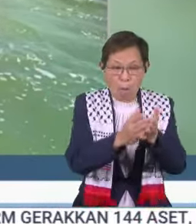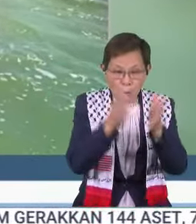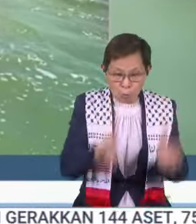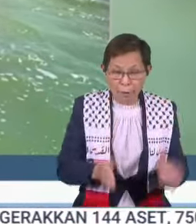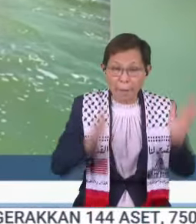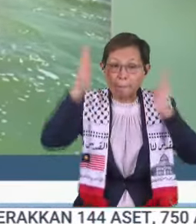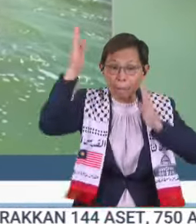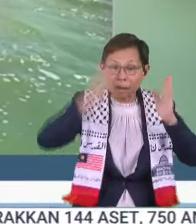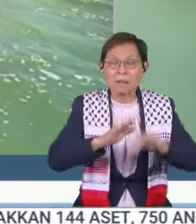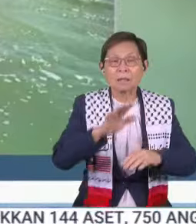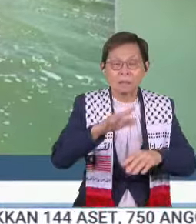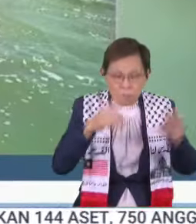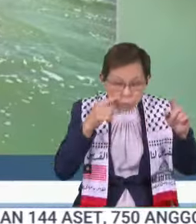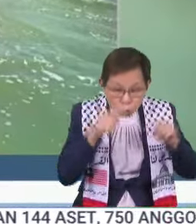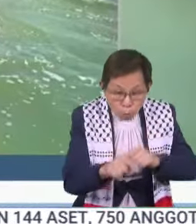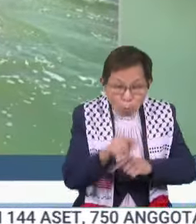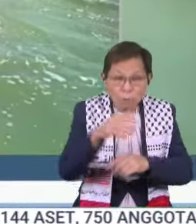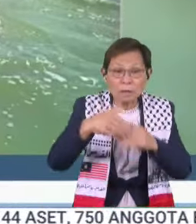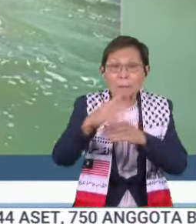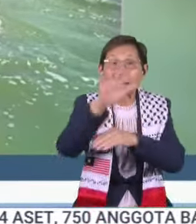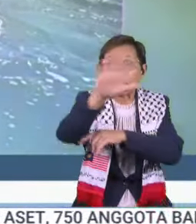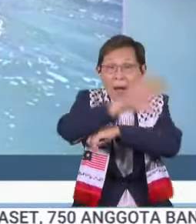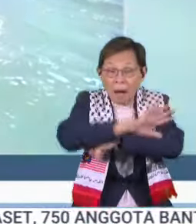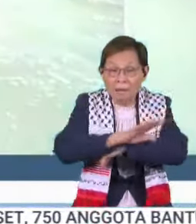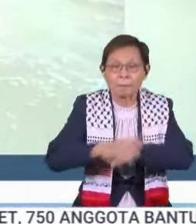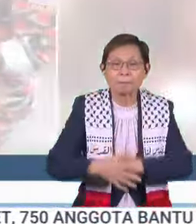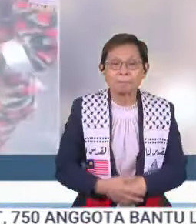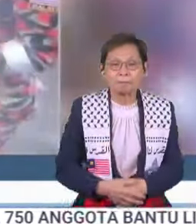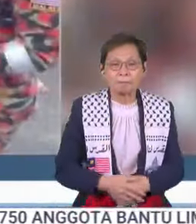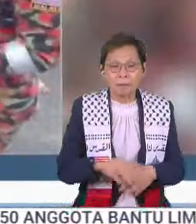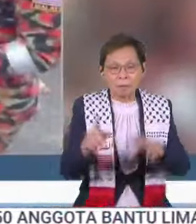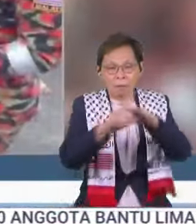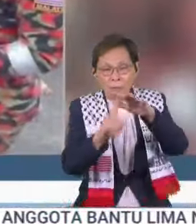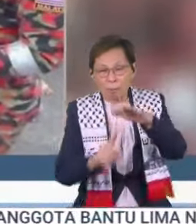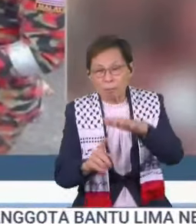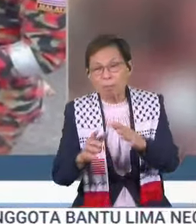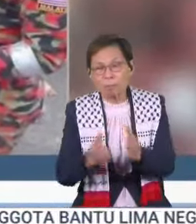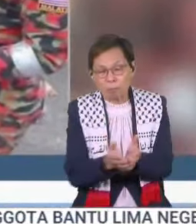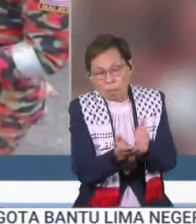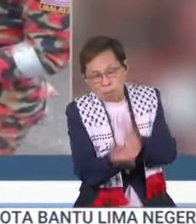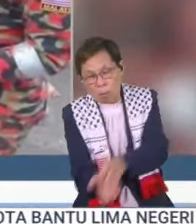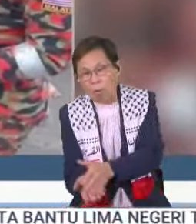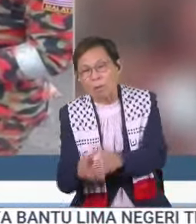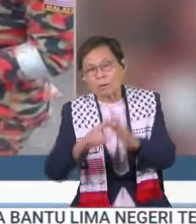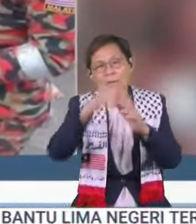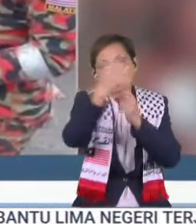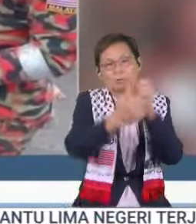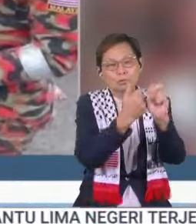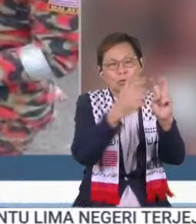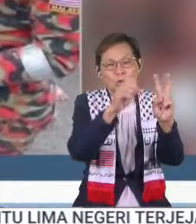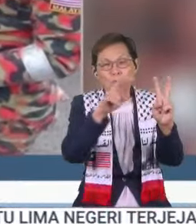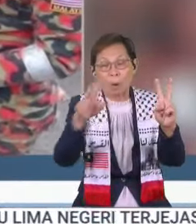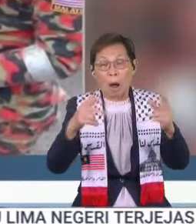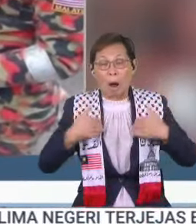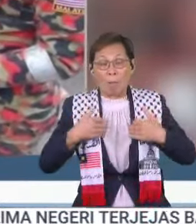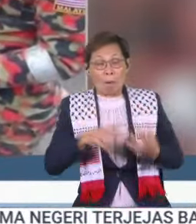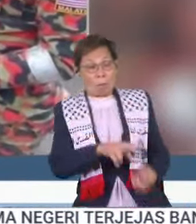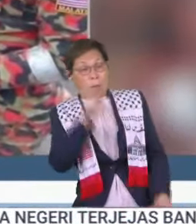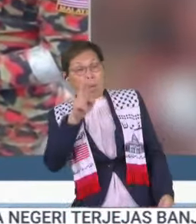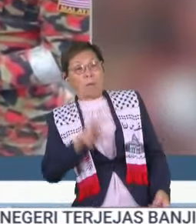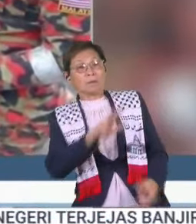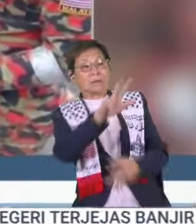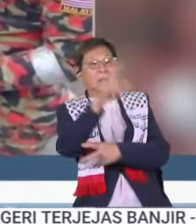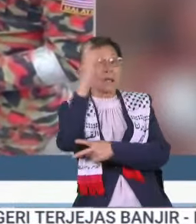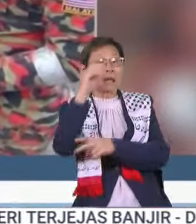ditemukan 5 hari selepas kejadian. Selain kes karam, permulaan tahun 2023 juga dikejutkan dengan insiden